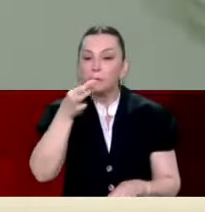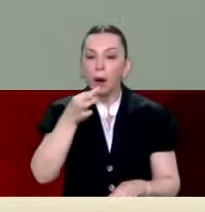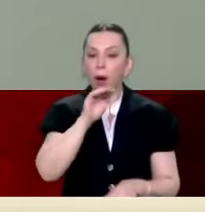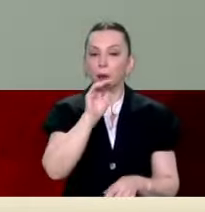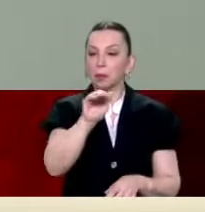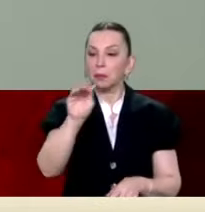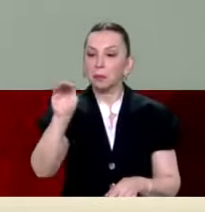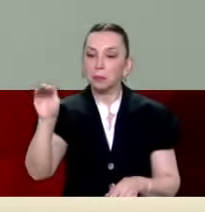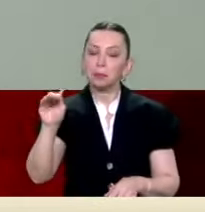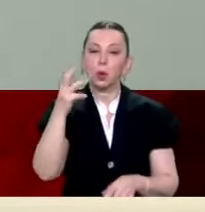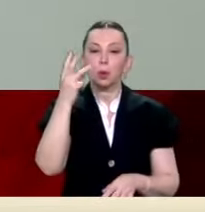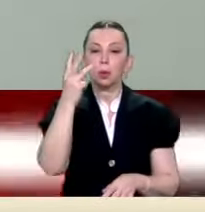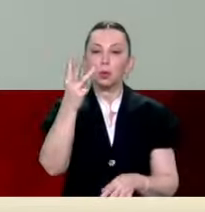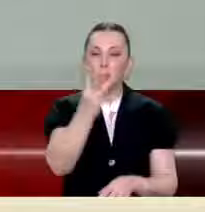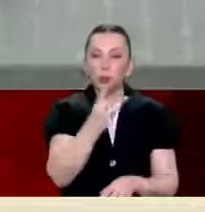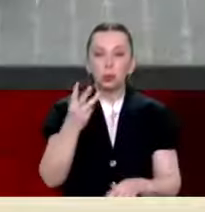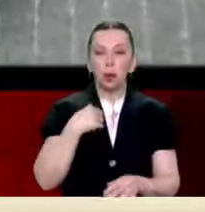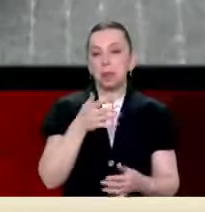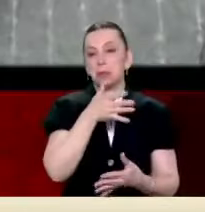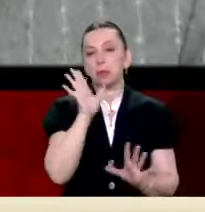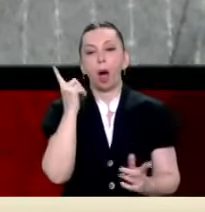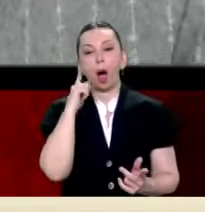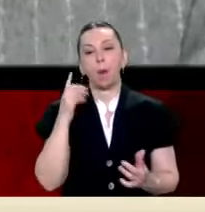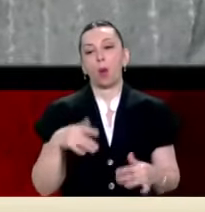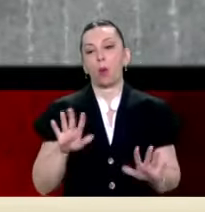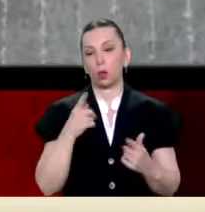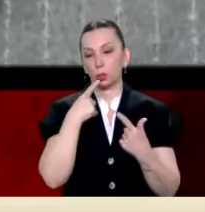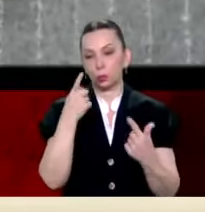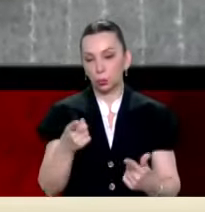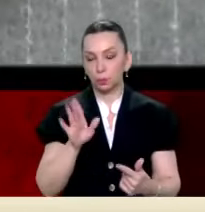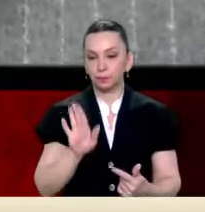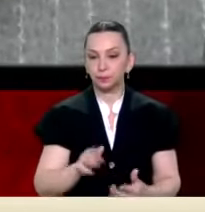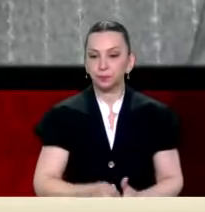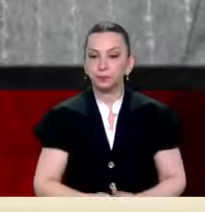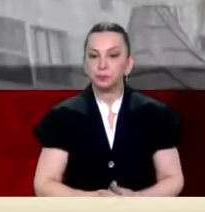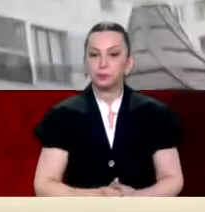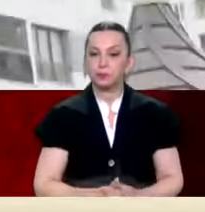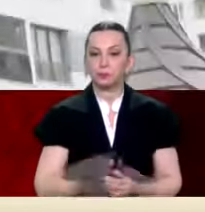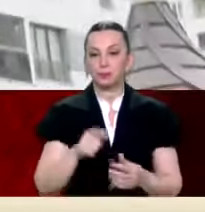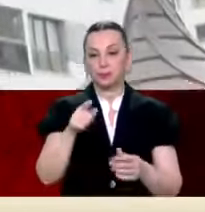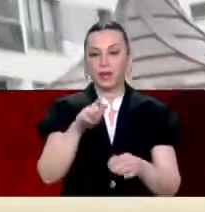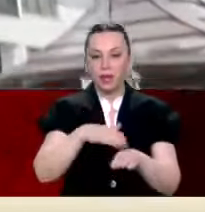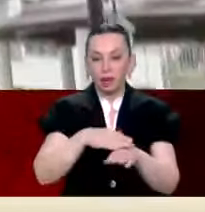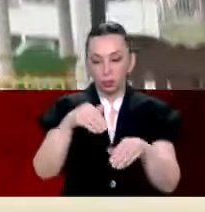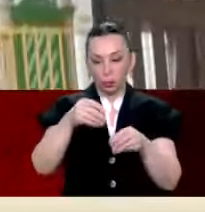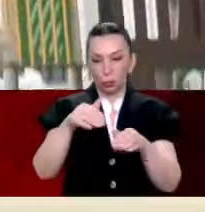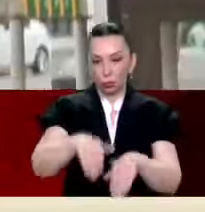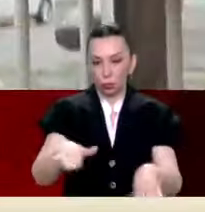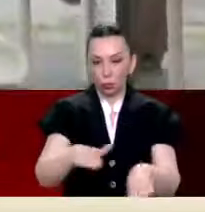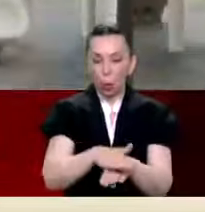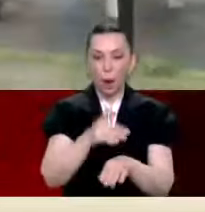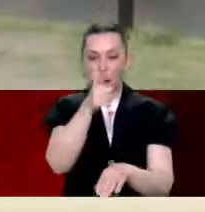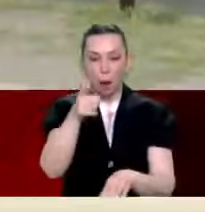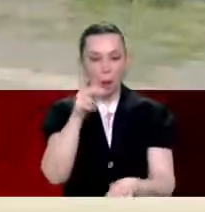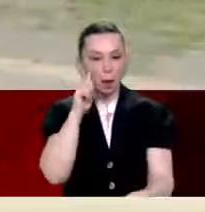daire sakini de bilgilerinin olmadığını söyledi. Hayvanı arkadaşlarımız hemen gömdüler. Binanın ve sitenin kameraları